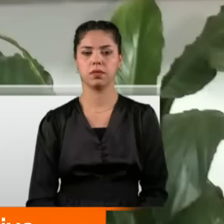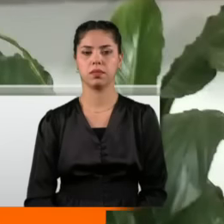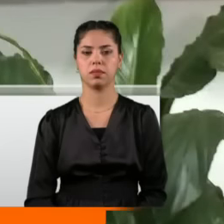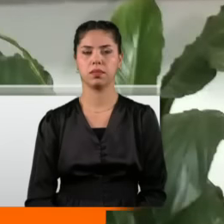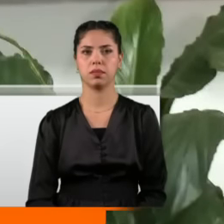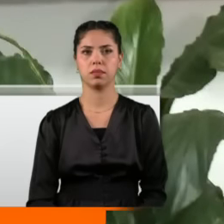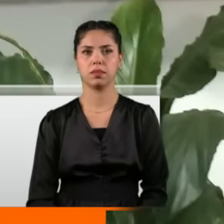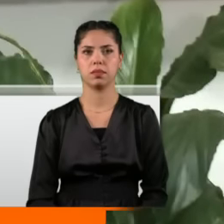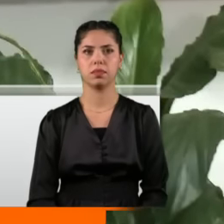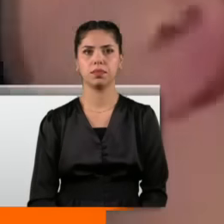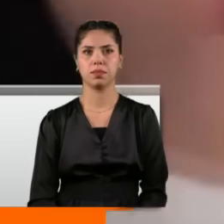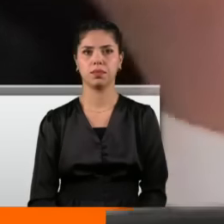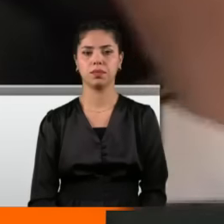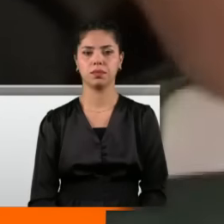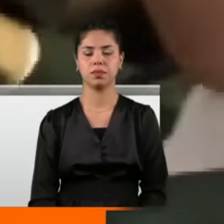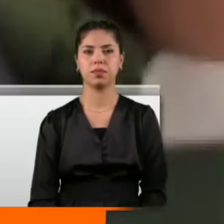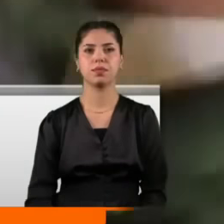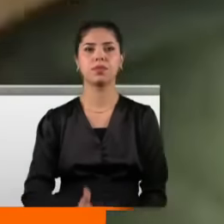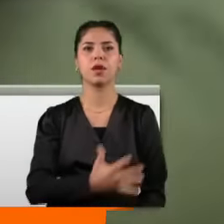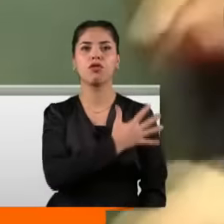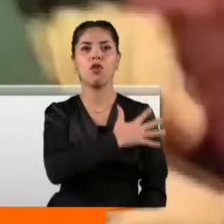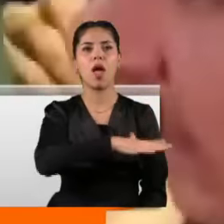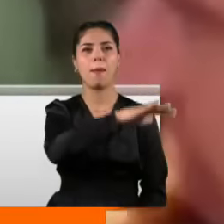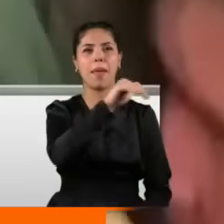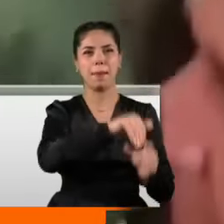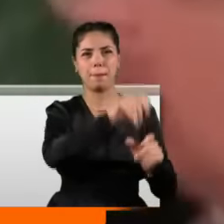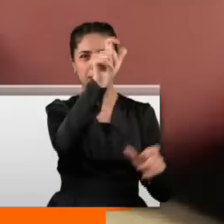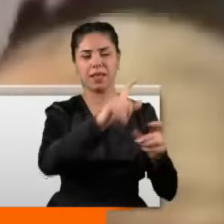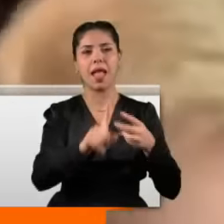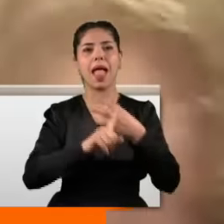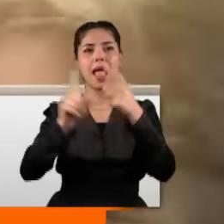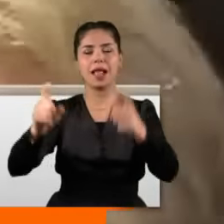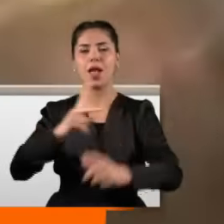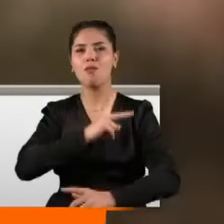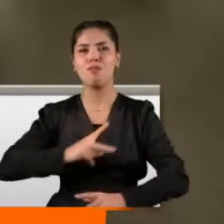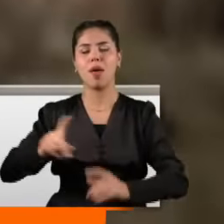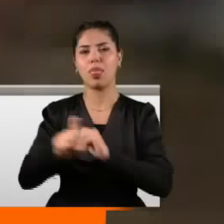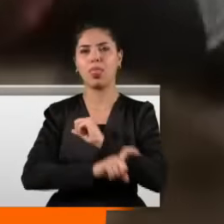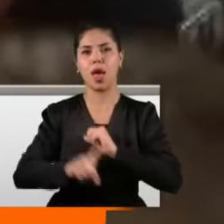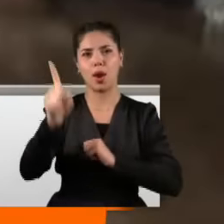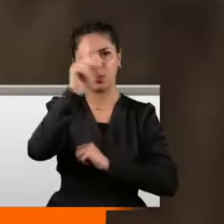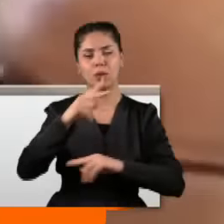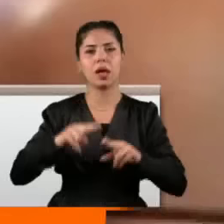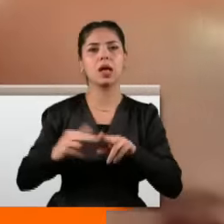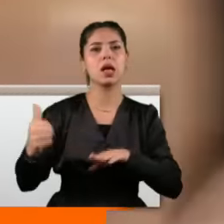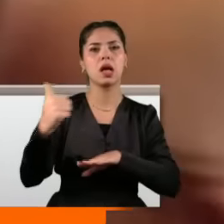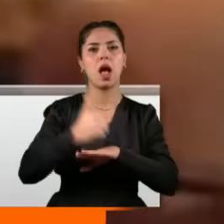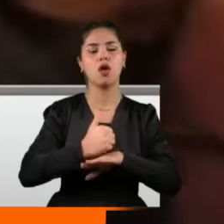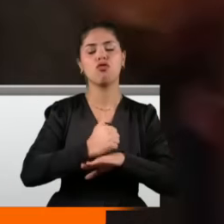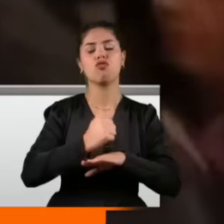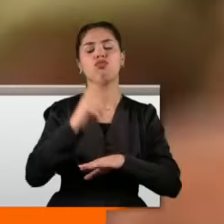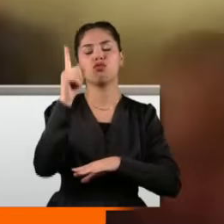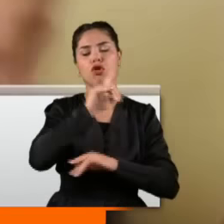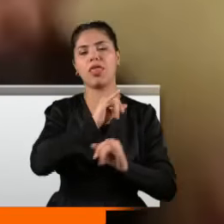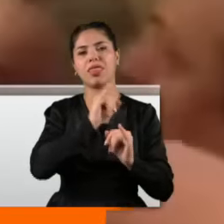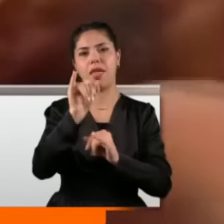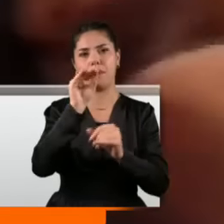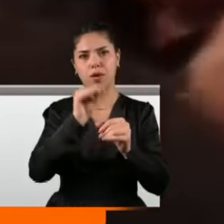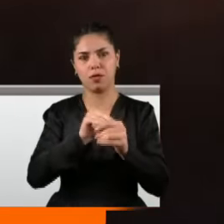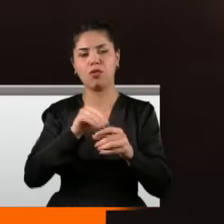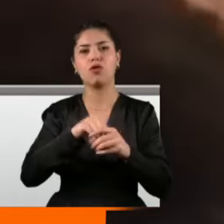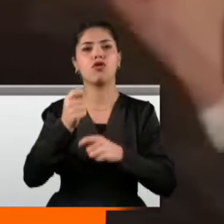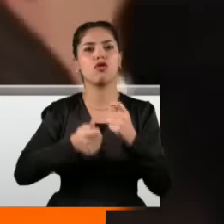deneyimlenmesi de kıymetlidir diye düşünüyorum. CHP'li vekiller Esenyurt Belediyesi'ne terör nedeniyle kayyum atanmasına tepki göstermek için